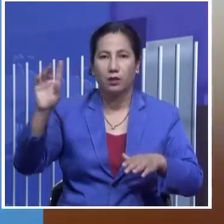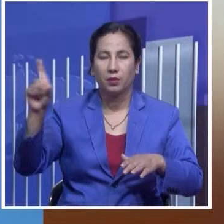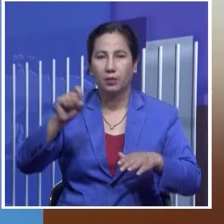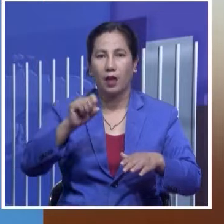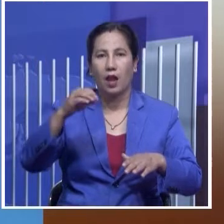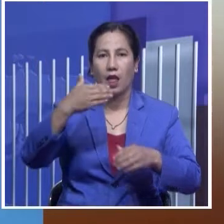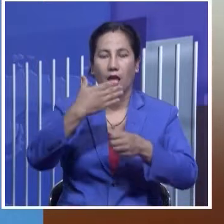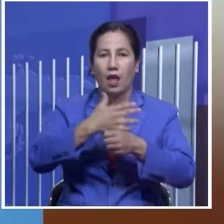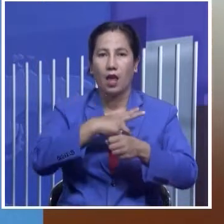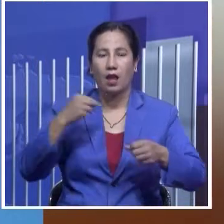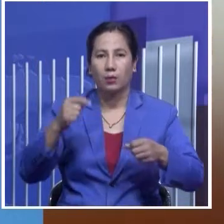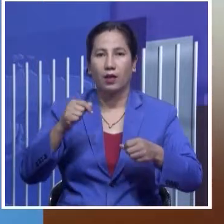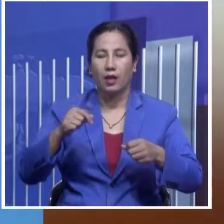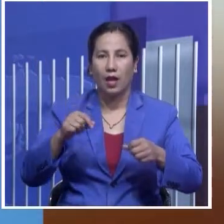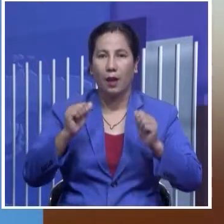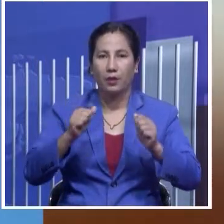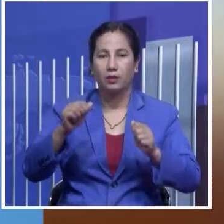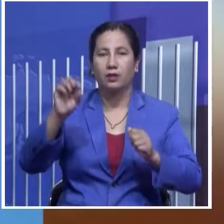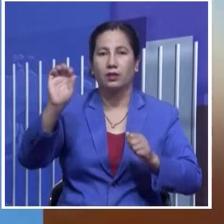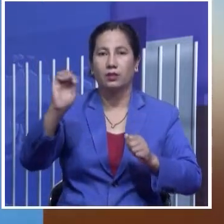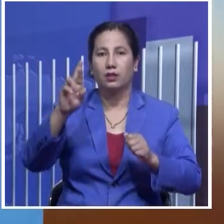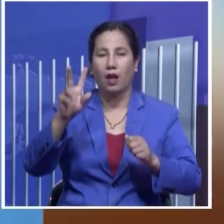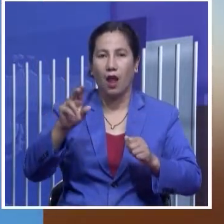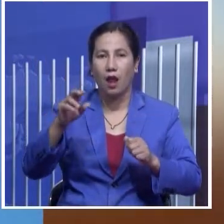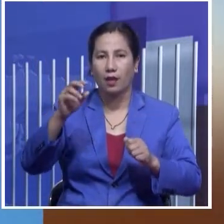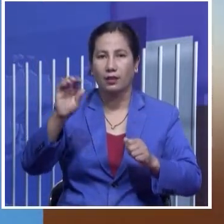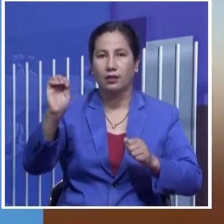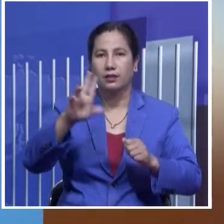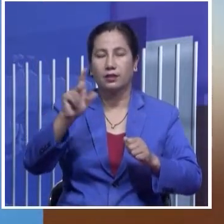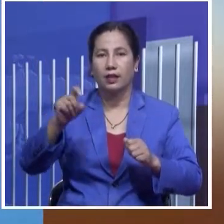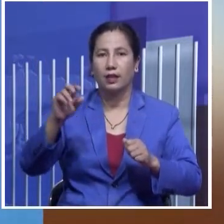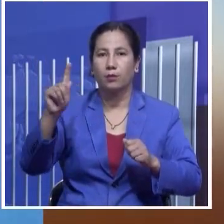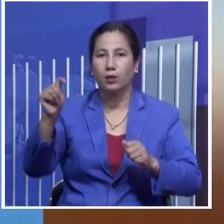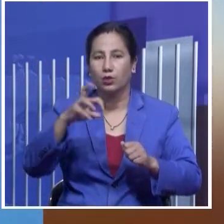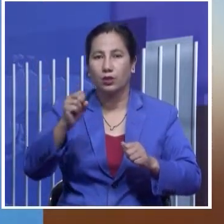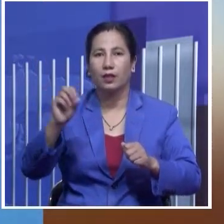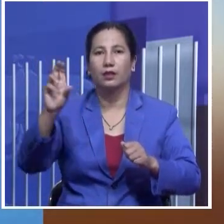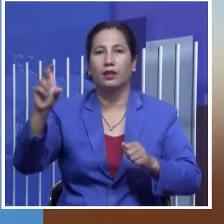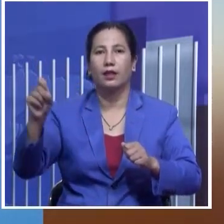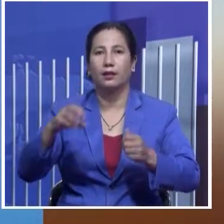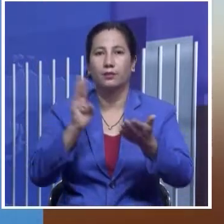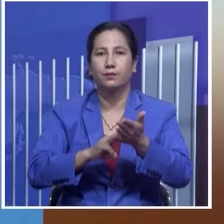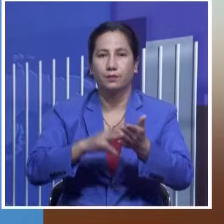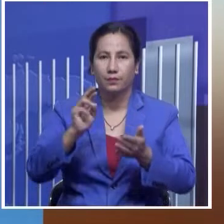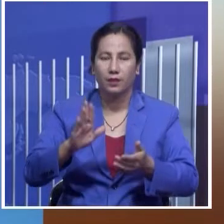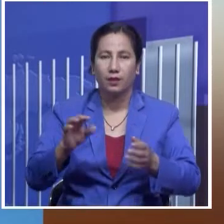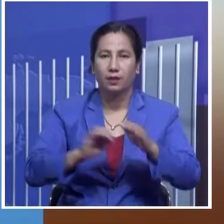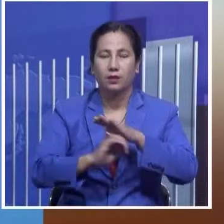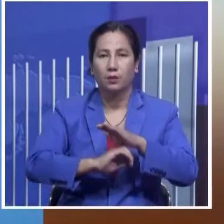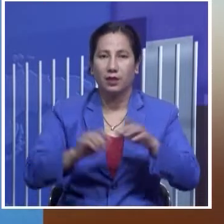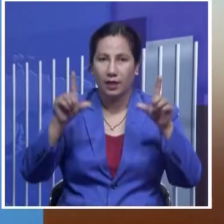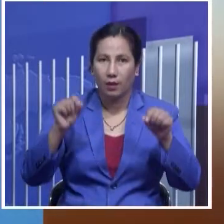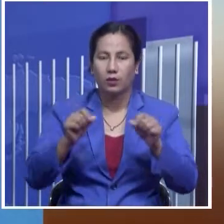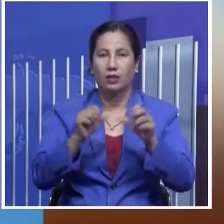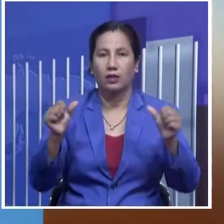लक्ष्मणलाल कर्ण, शक्तिबहादुर बस्नेत, सरला कुमारी यादव, सीताराम महतो र सुरेन्द्र प्रसाद यादव सदस्य रहनु भएको छ। समितिले